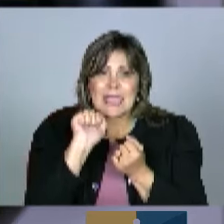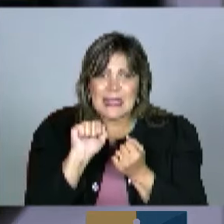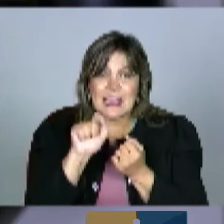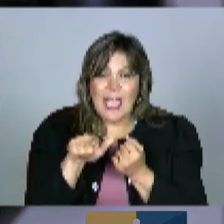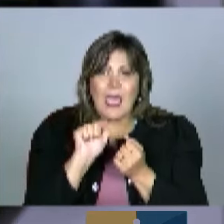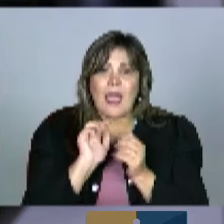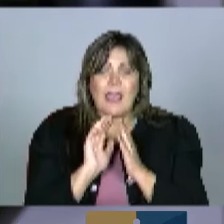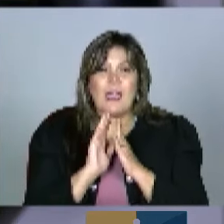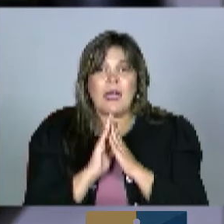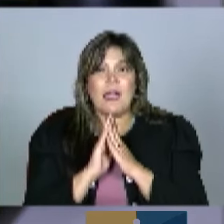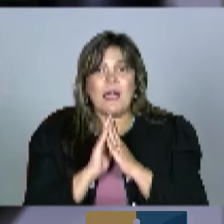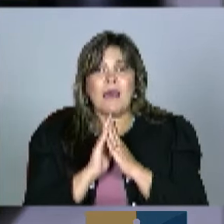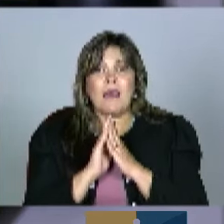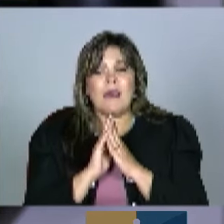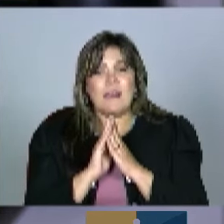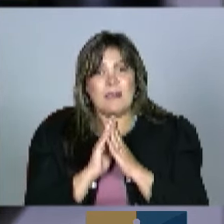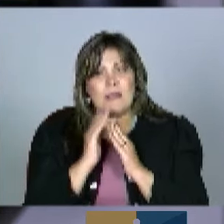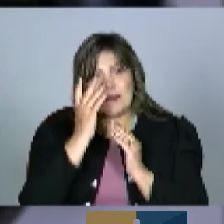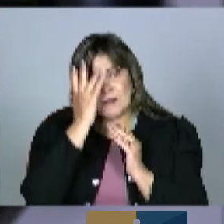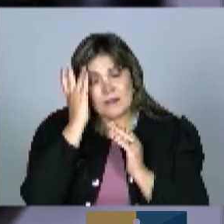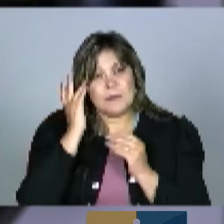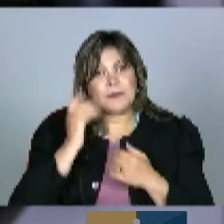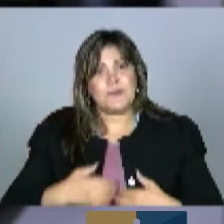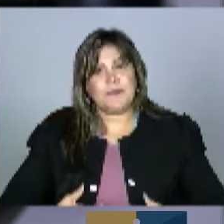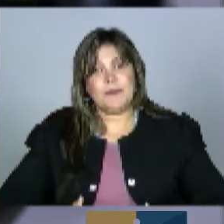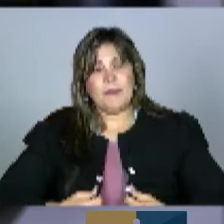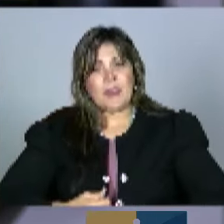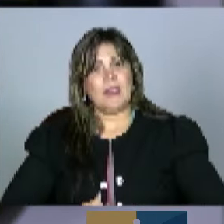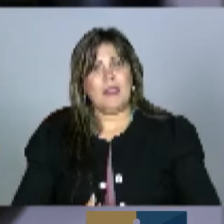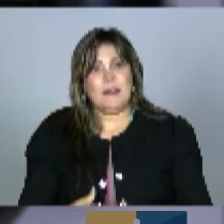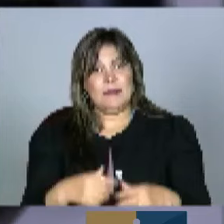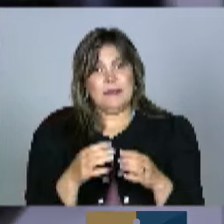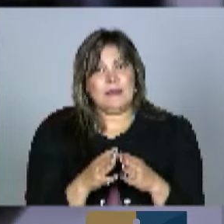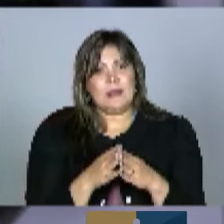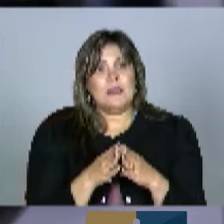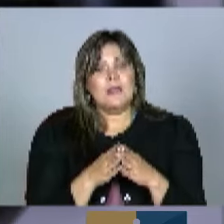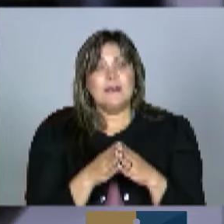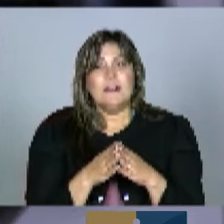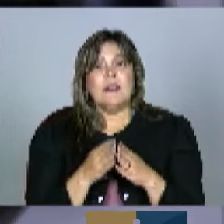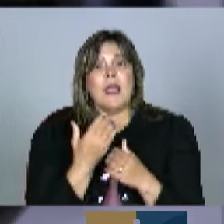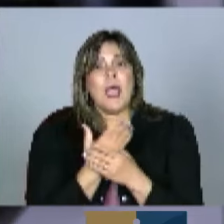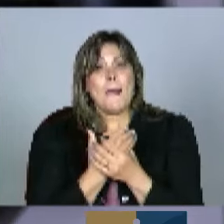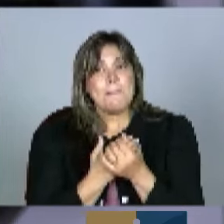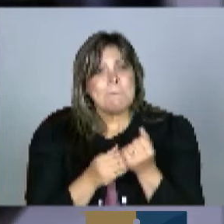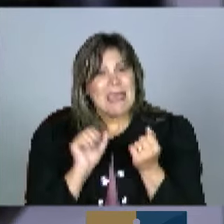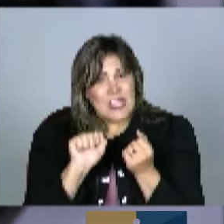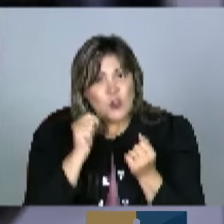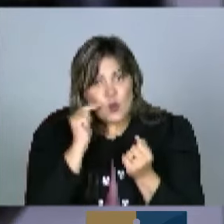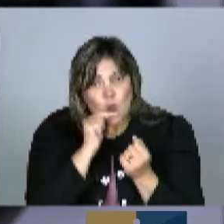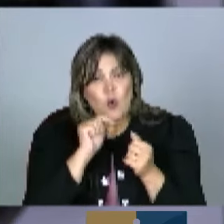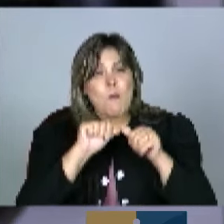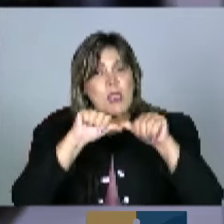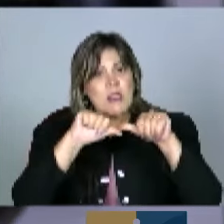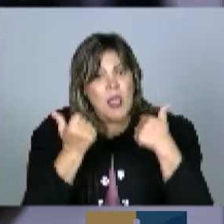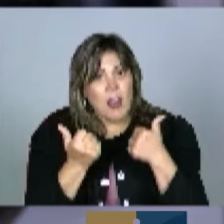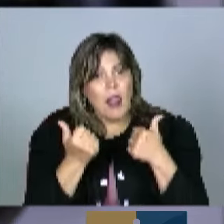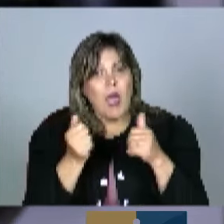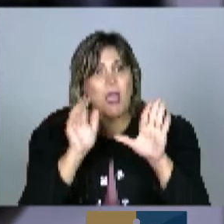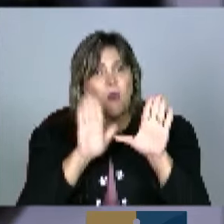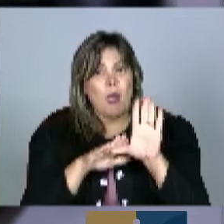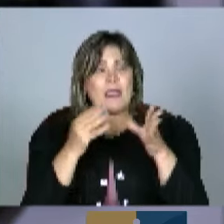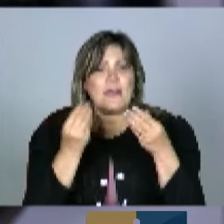ابنها ابن الراجل يعني بنته مطلقه وقاعده فيه ومامتها